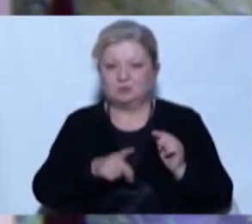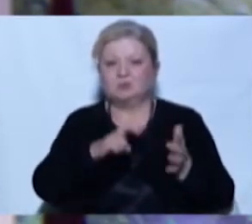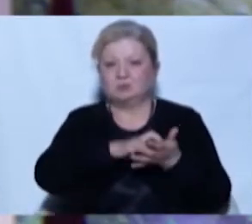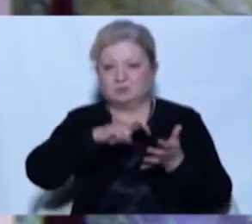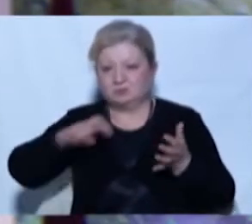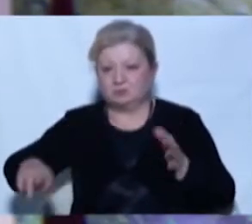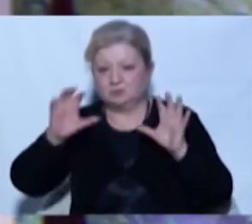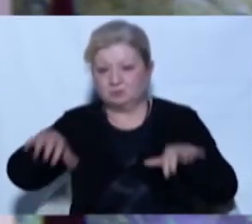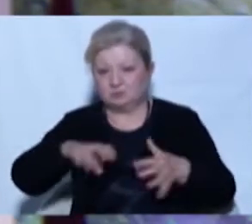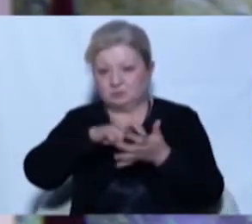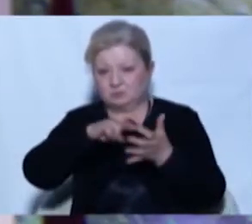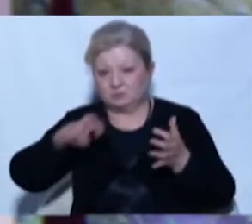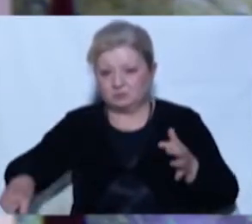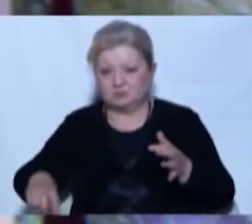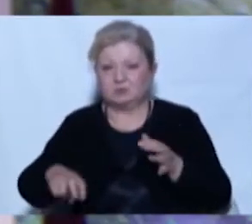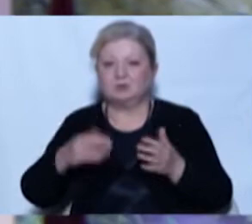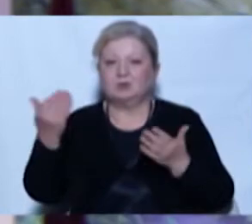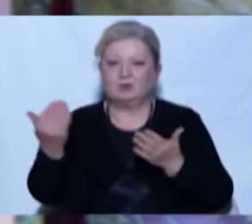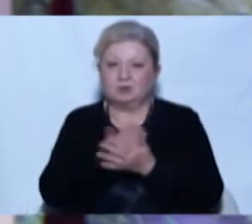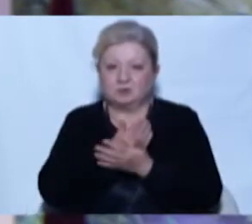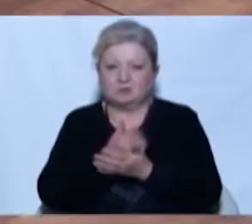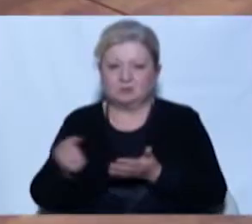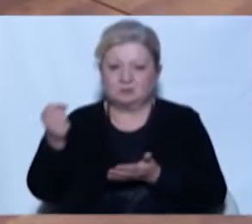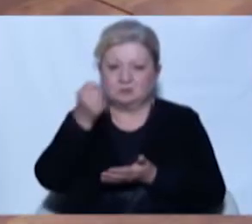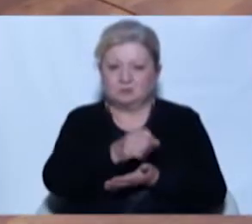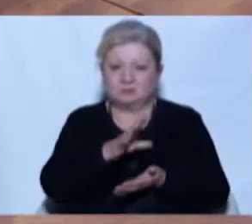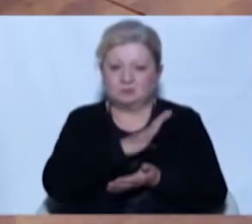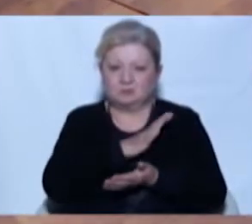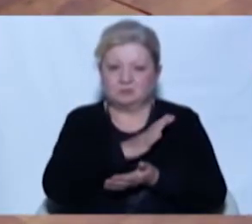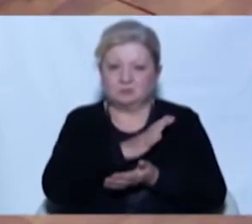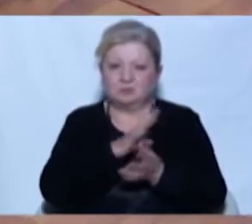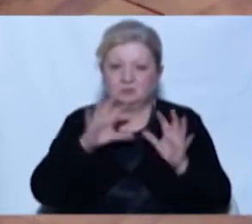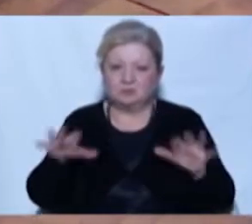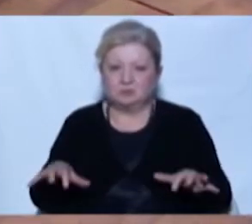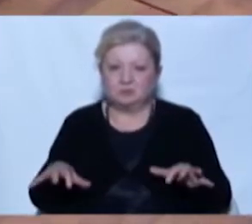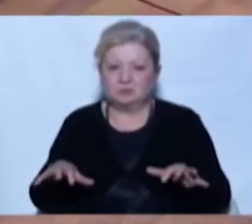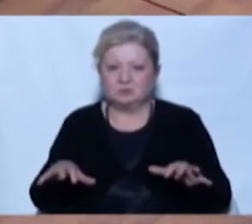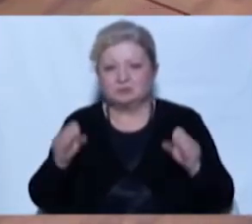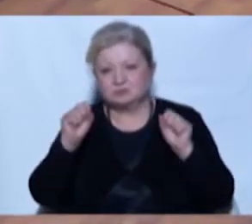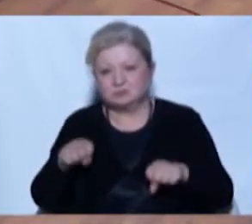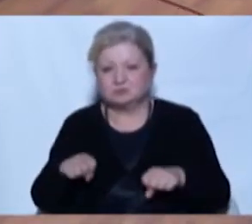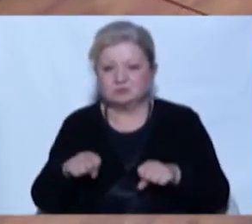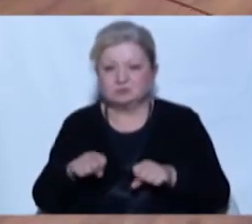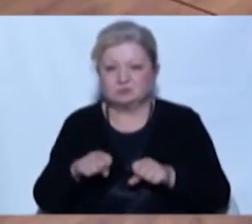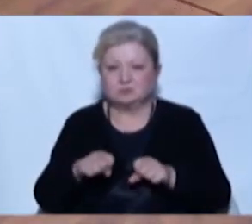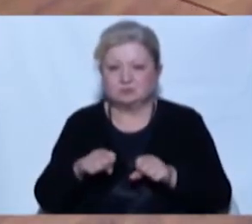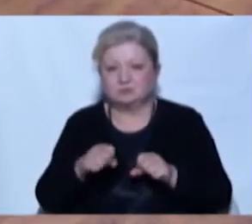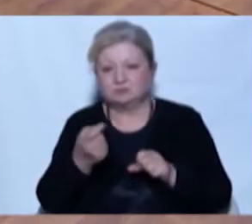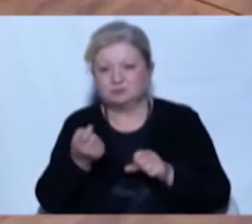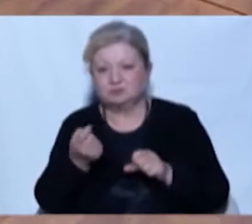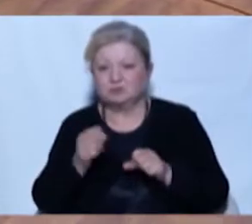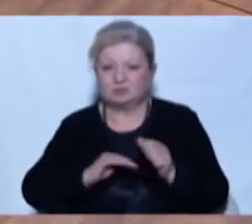გადამდგარიყო და გერმანიის სახელმწიფო სათავეში აღმოჩნდა, შეიძლება ითქვას, ცოტა